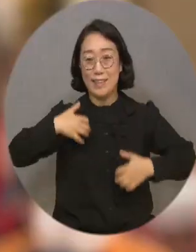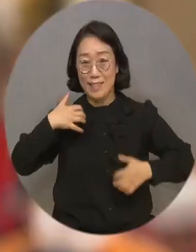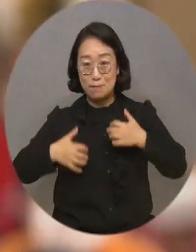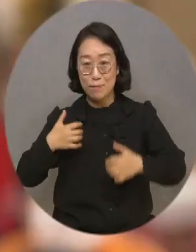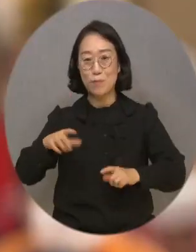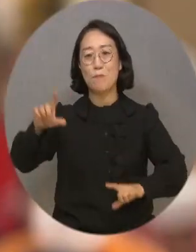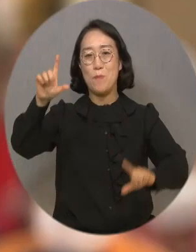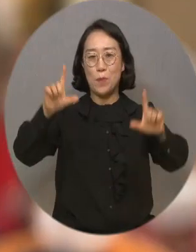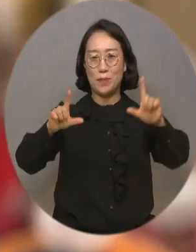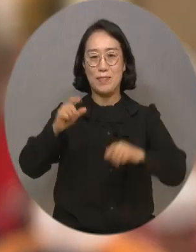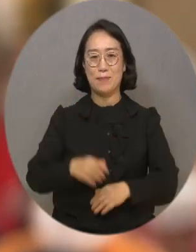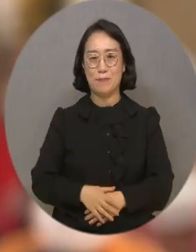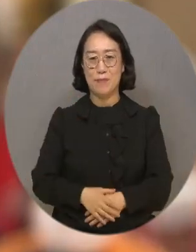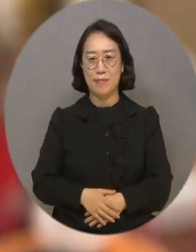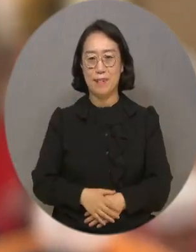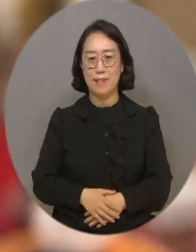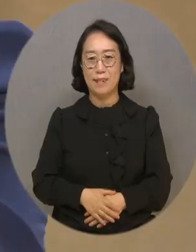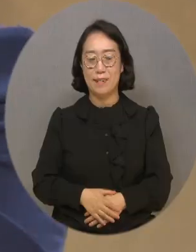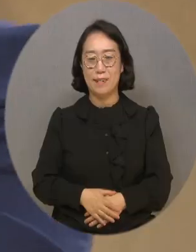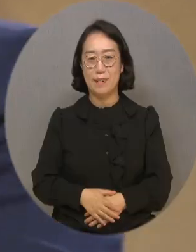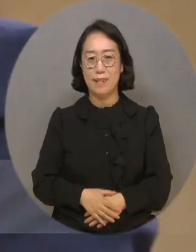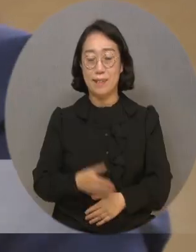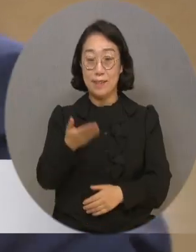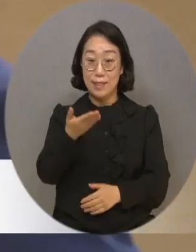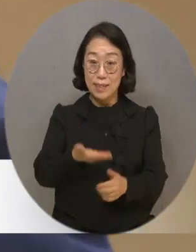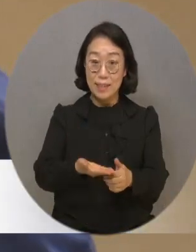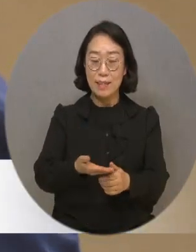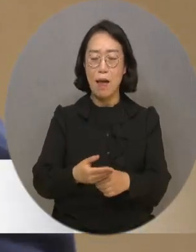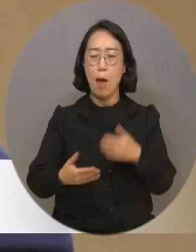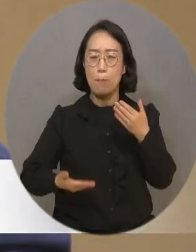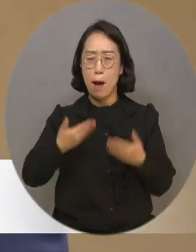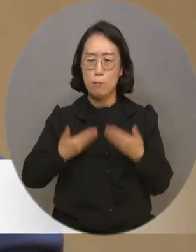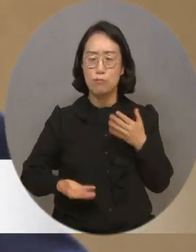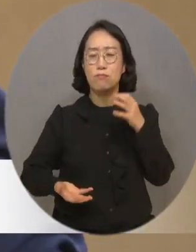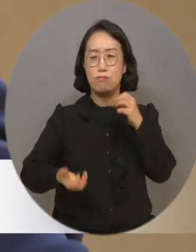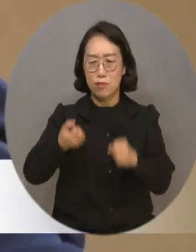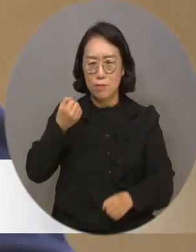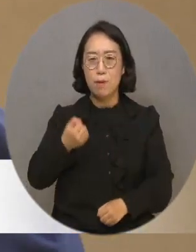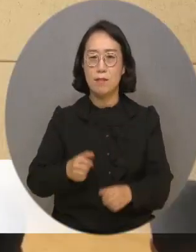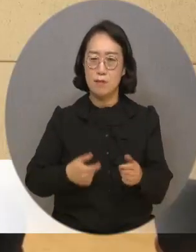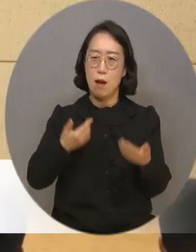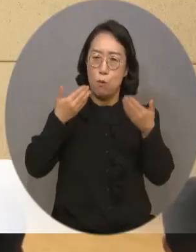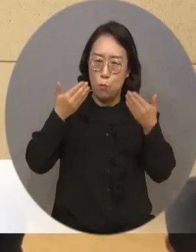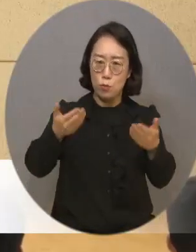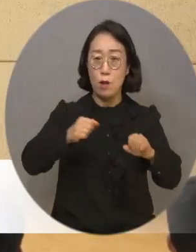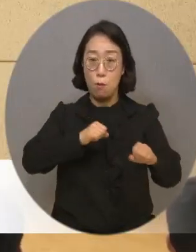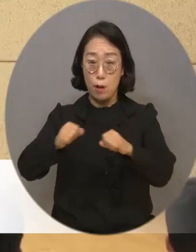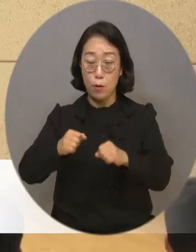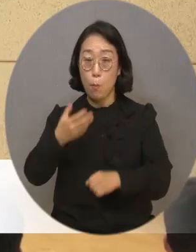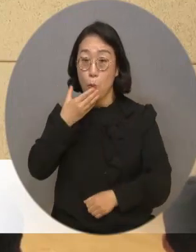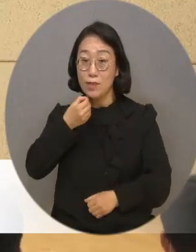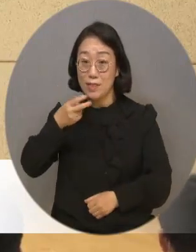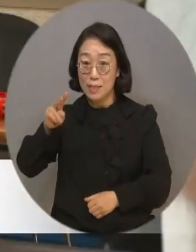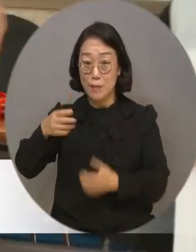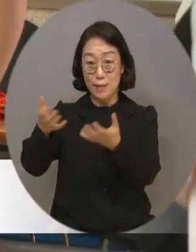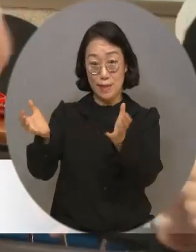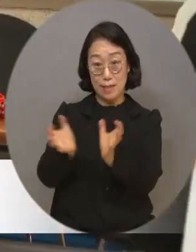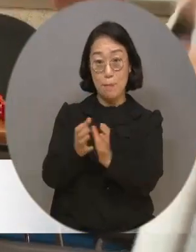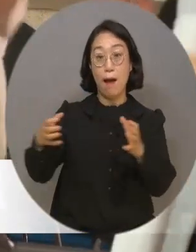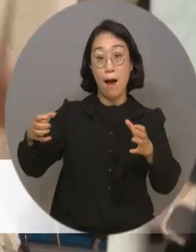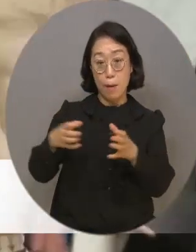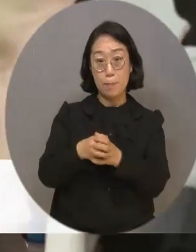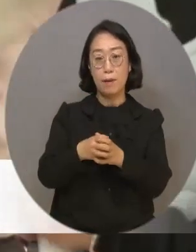가득 담겨 있습니다. 이수호 군은 이날 바쁜 스케줄에도 자원봉사에 나선 복지TV 호남방송 에스타임과